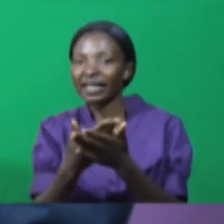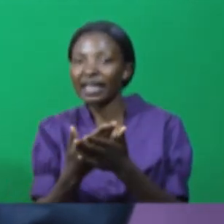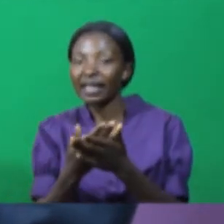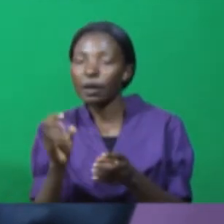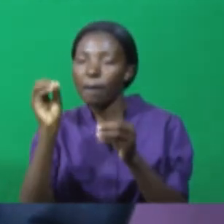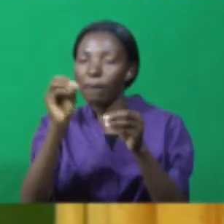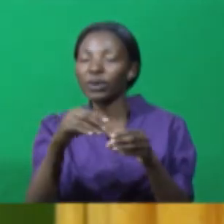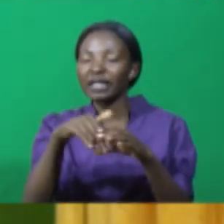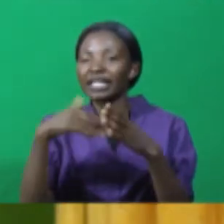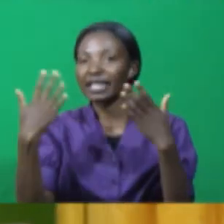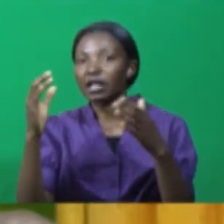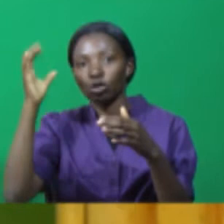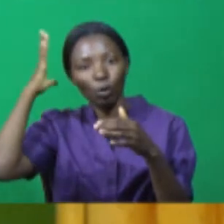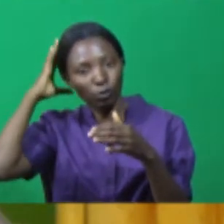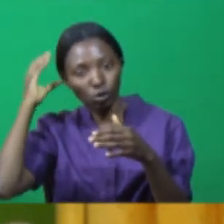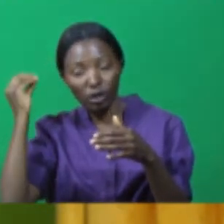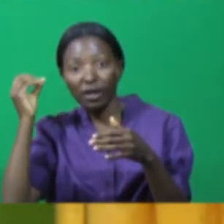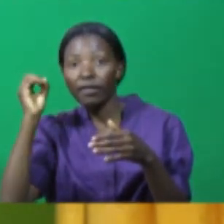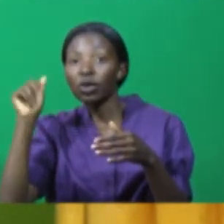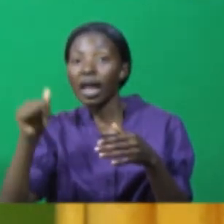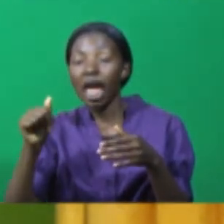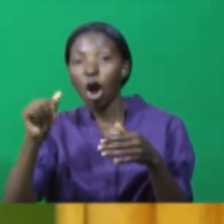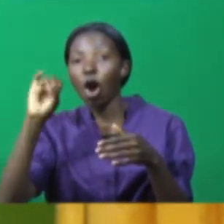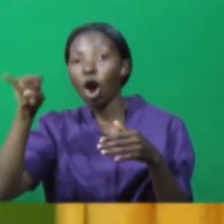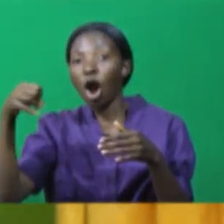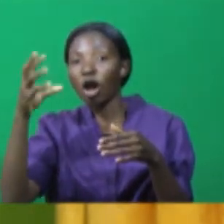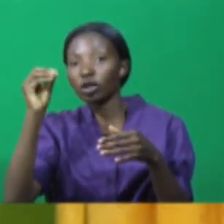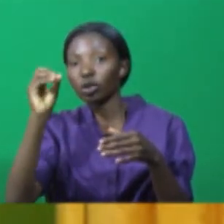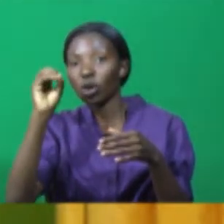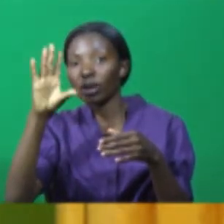pamaoko aJosefa. Uriona zviri kuitika? Joseph akatendeka kuna Mwari.